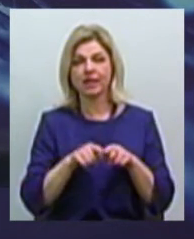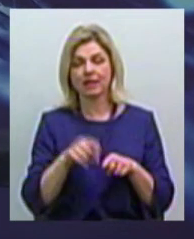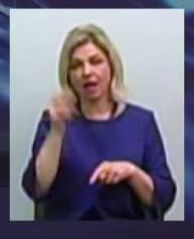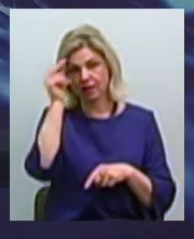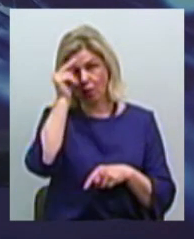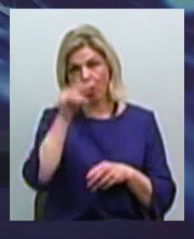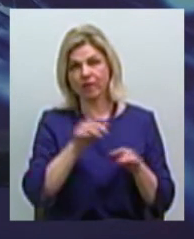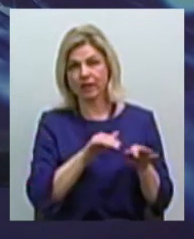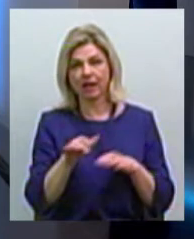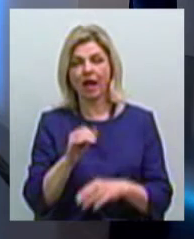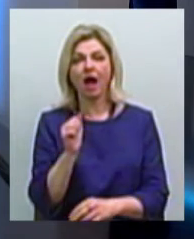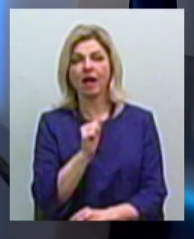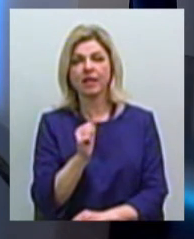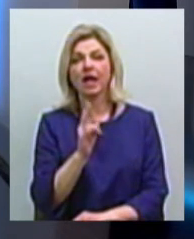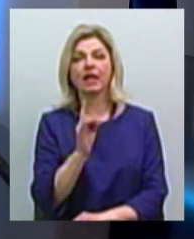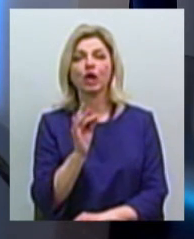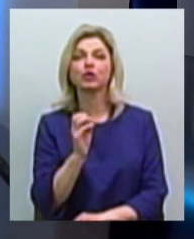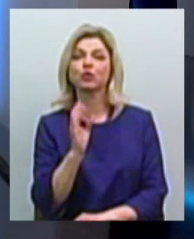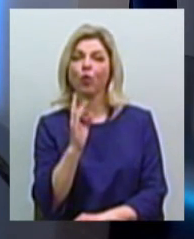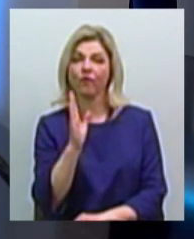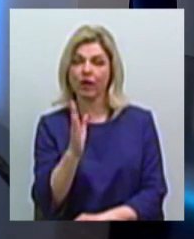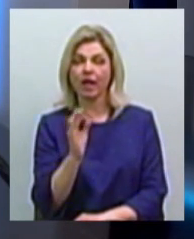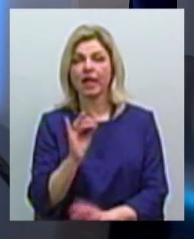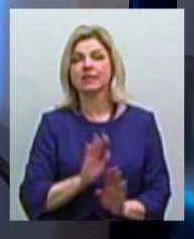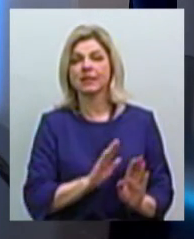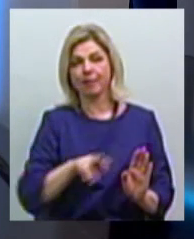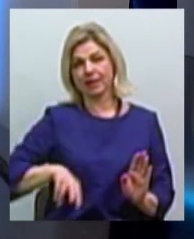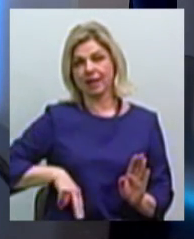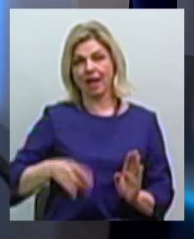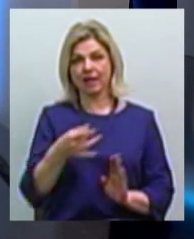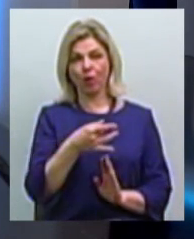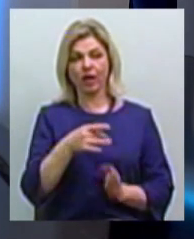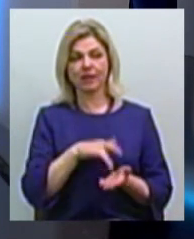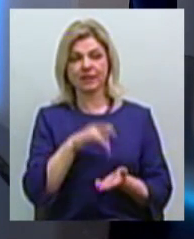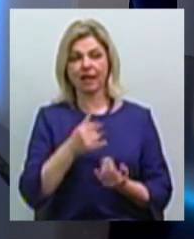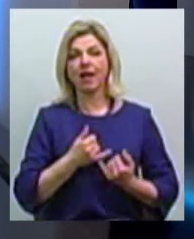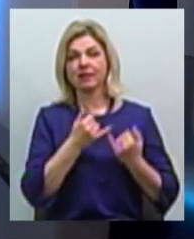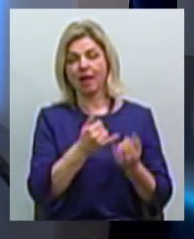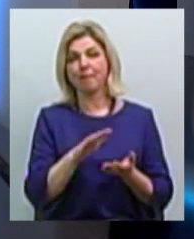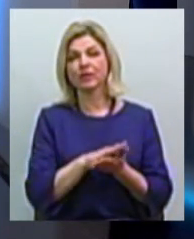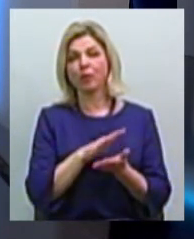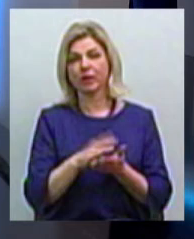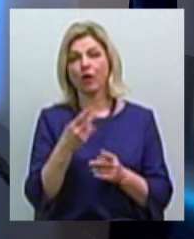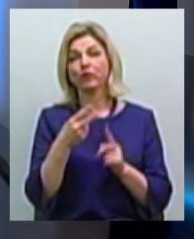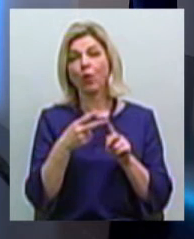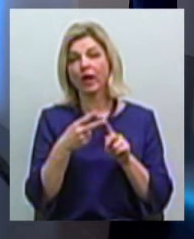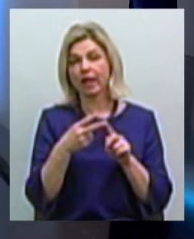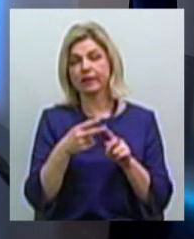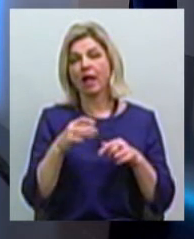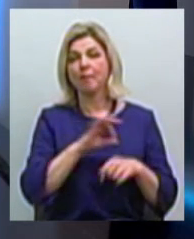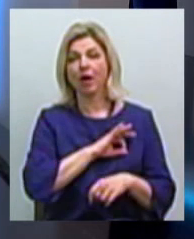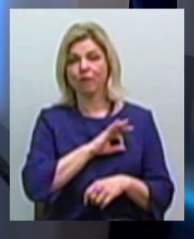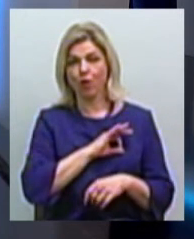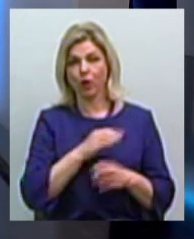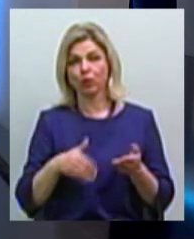діяльності» Артем Кривцов та заступник директора регіонального центру з надання безоплатної вторинної правової